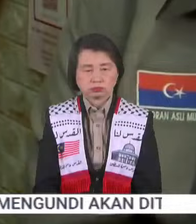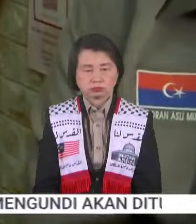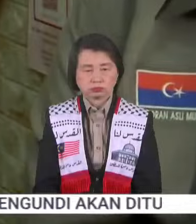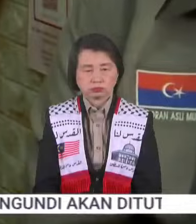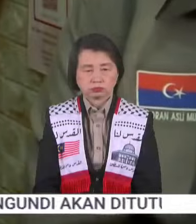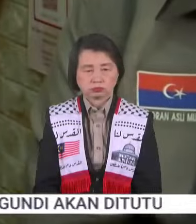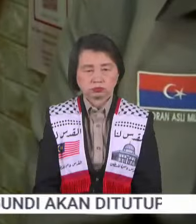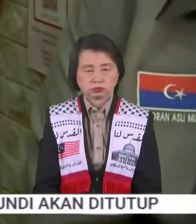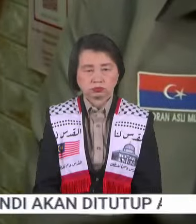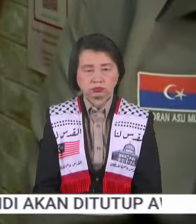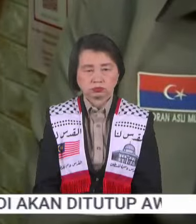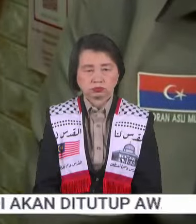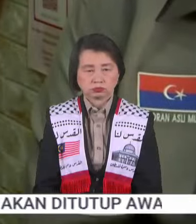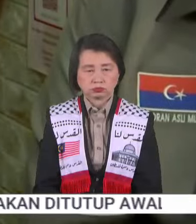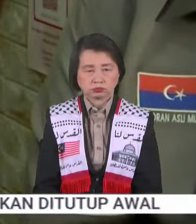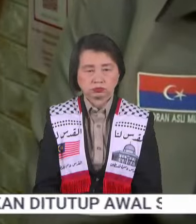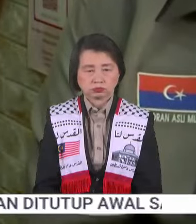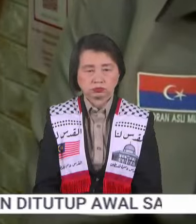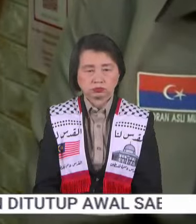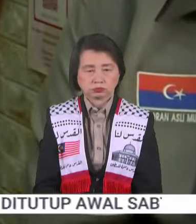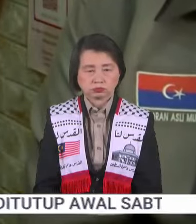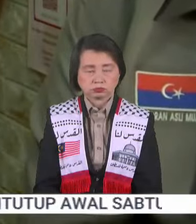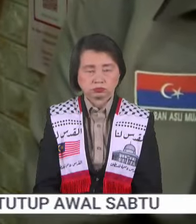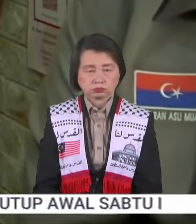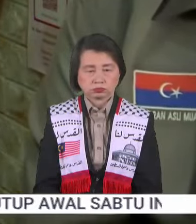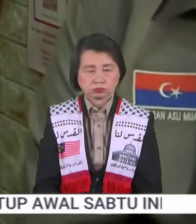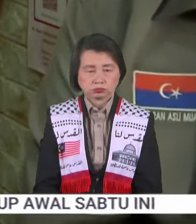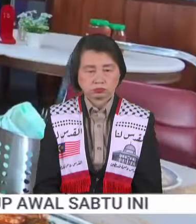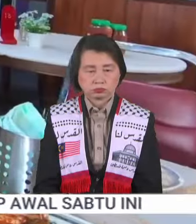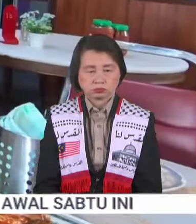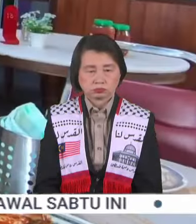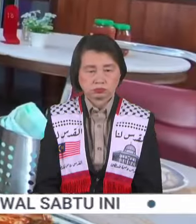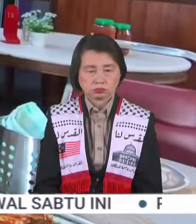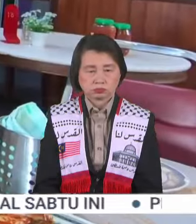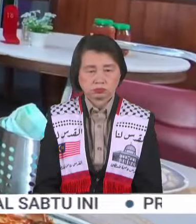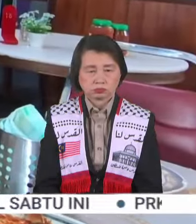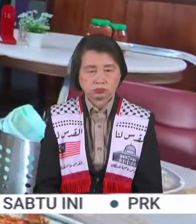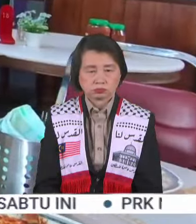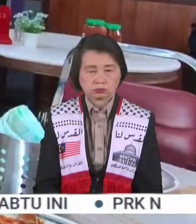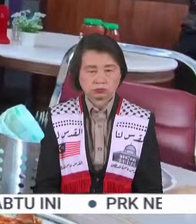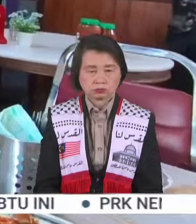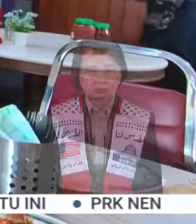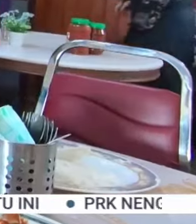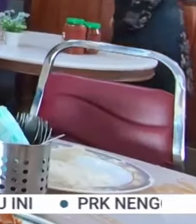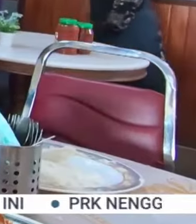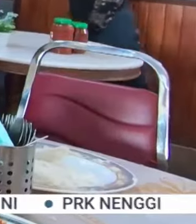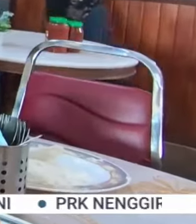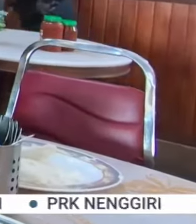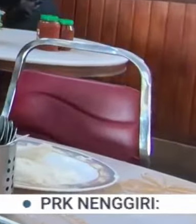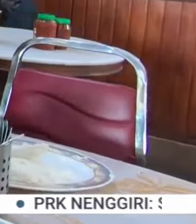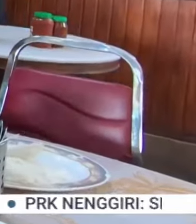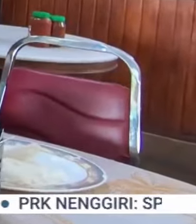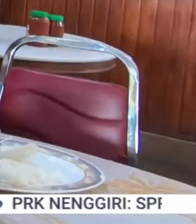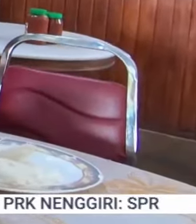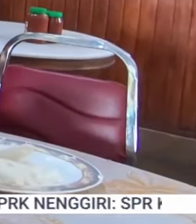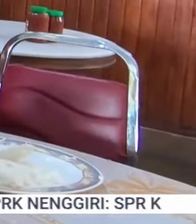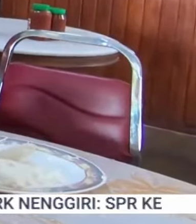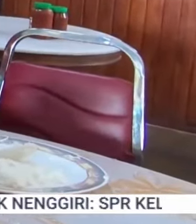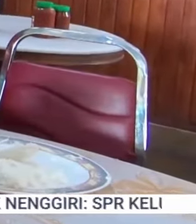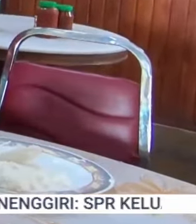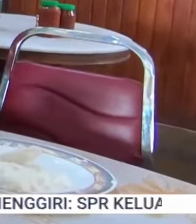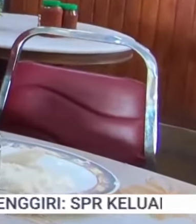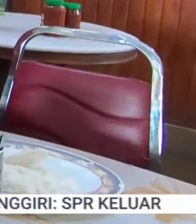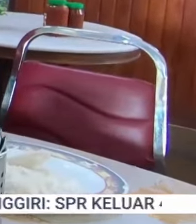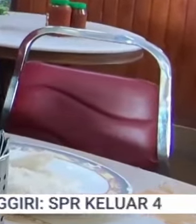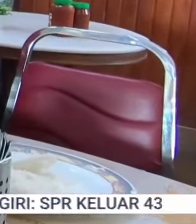Kebanyakan kerja yang tolong tu adik-beradik sendiri. Sebab menu utama asam pedas ni, dia